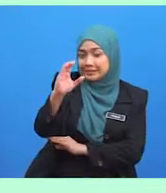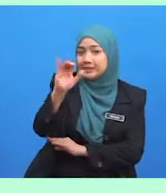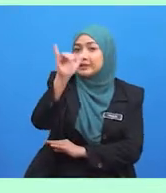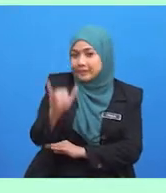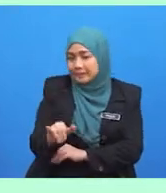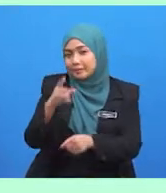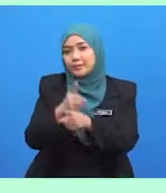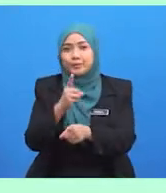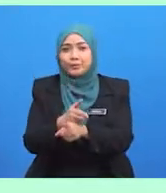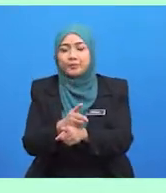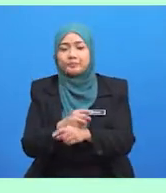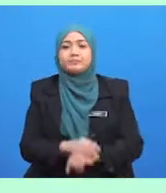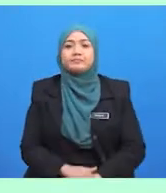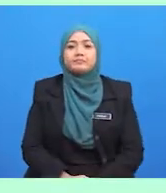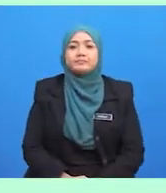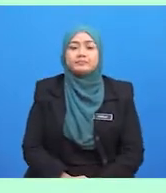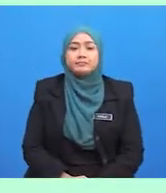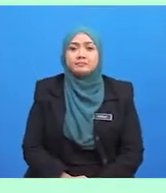Embargo.